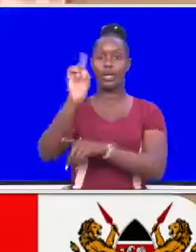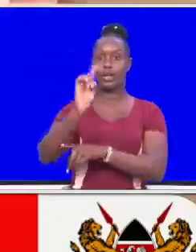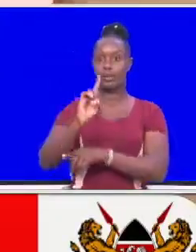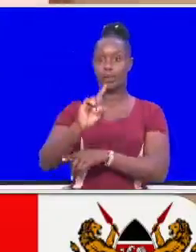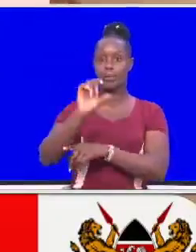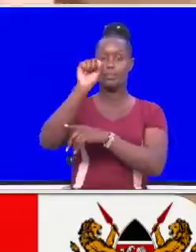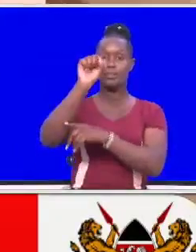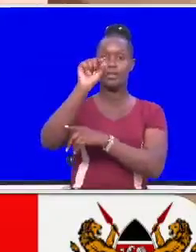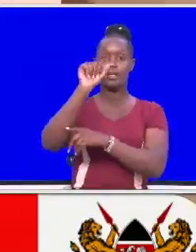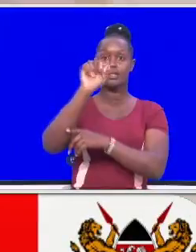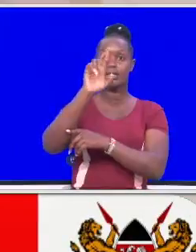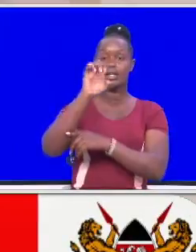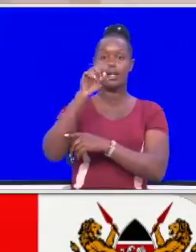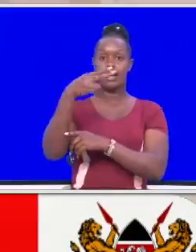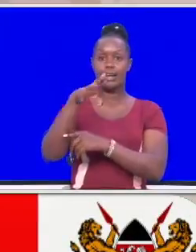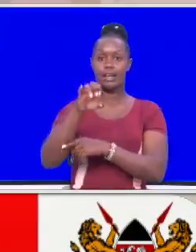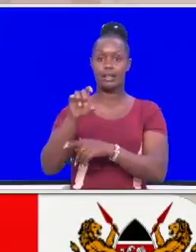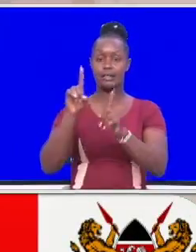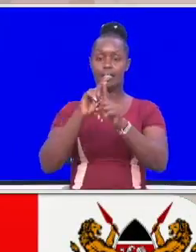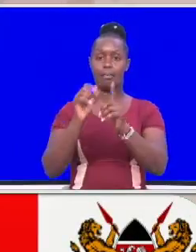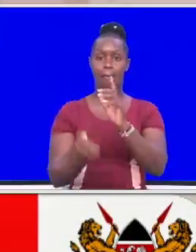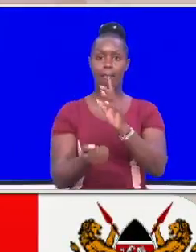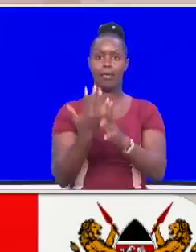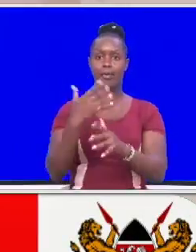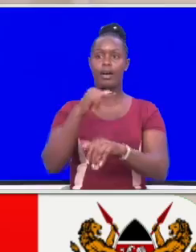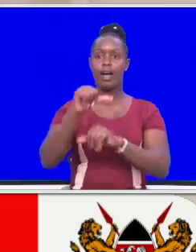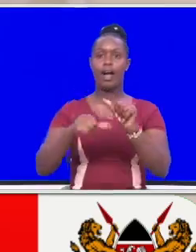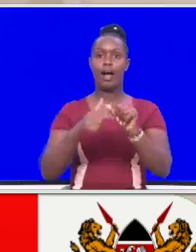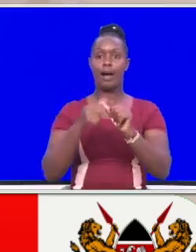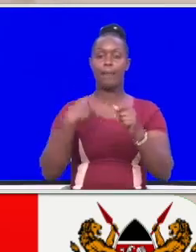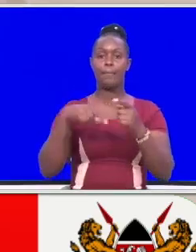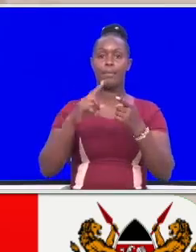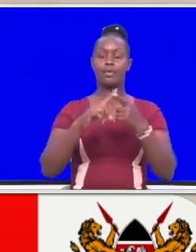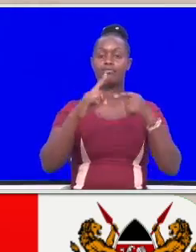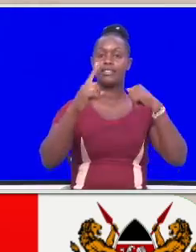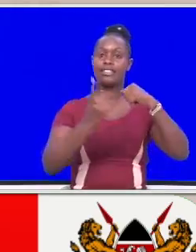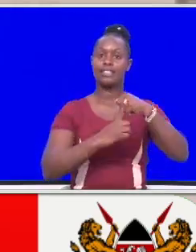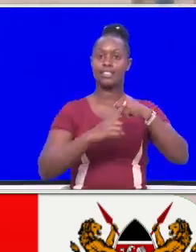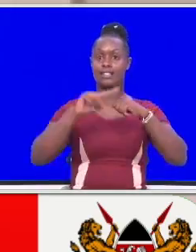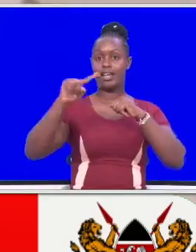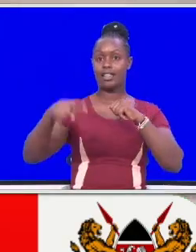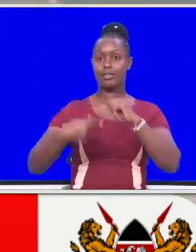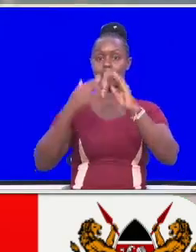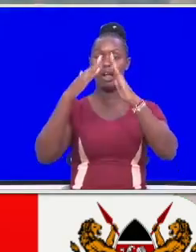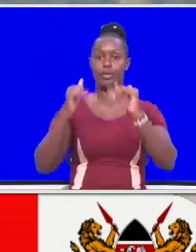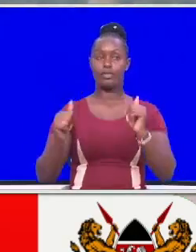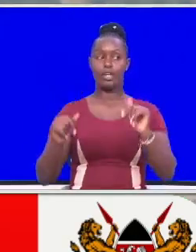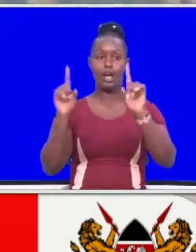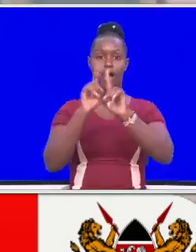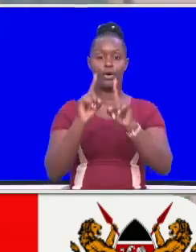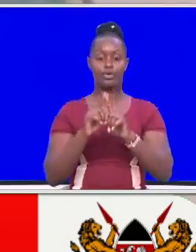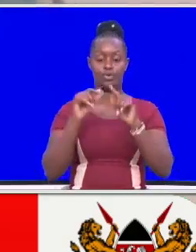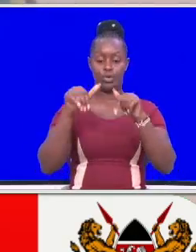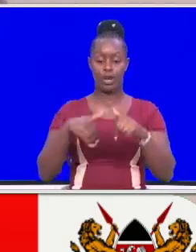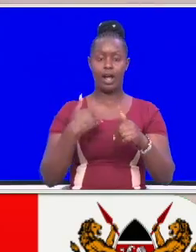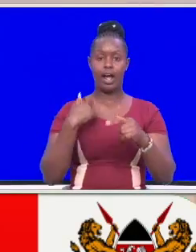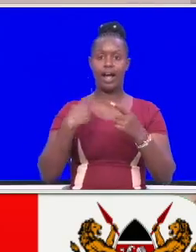Starehe ukazinduliwa na utasitiri jumla ya nyumba 6,000. Serikali kwa sasa inatoza